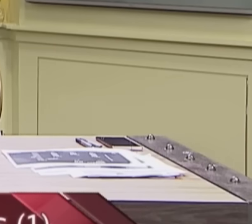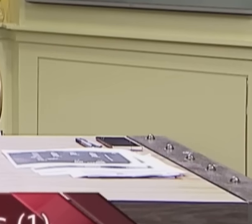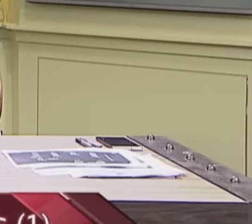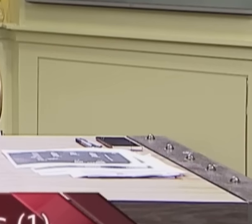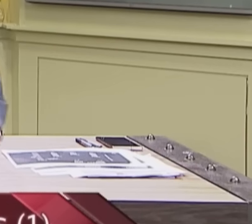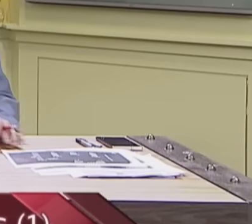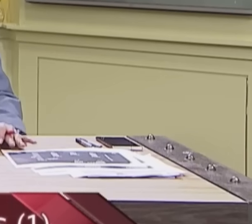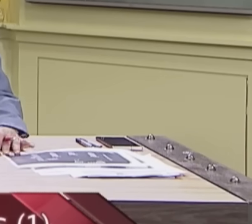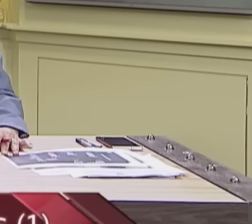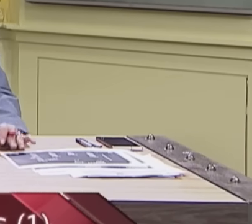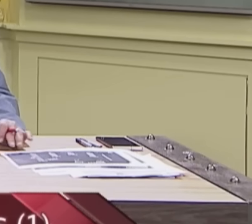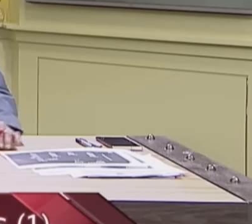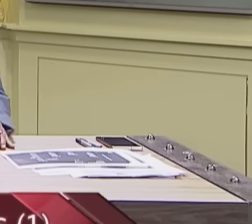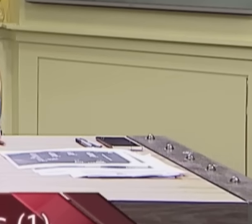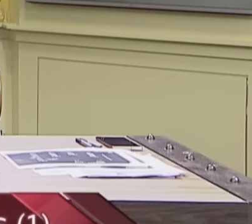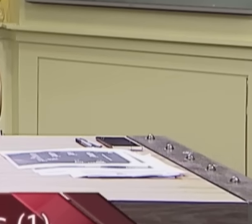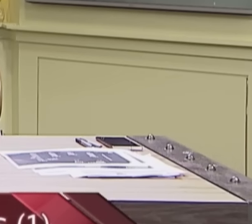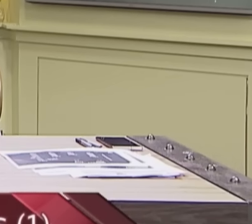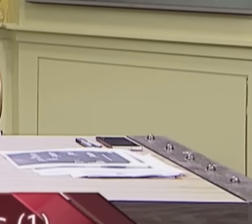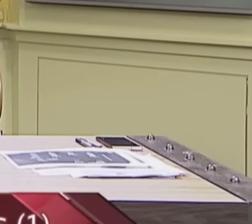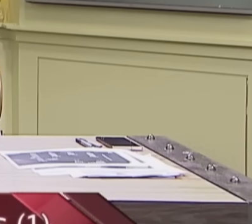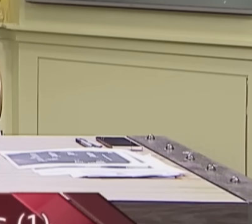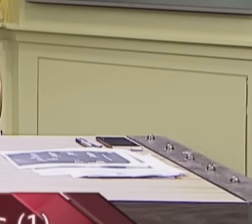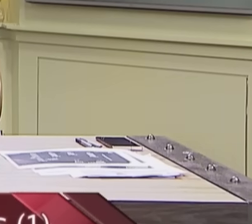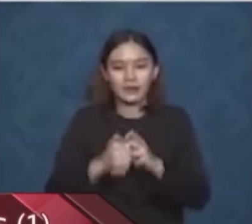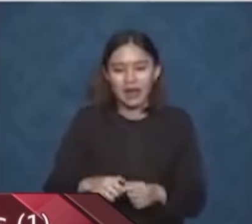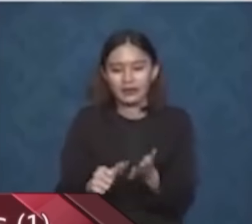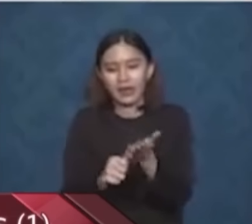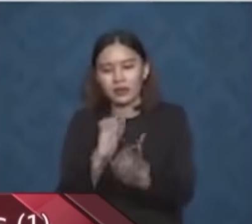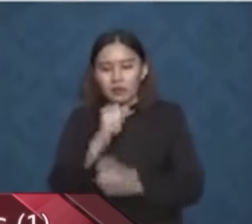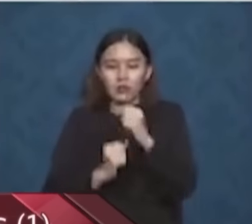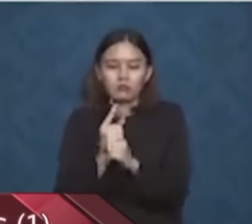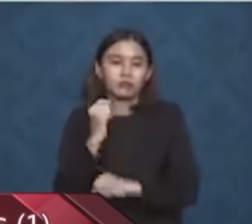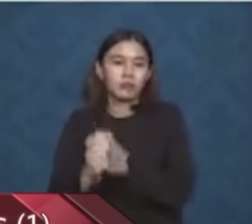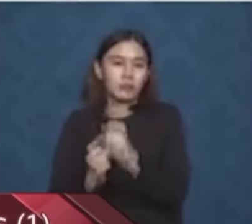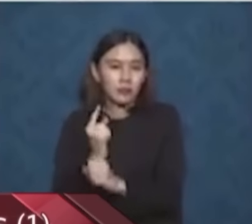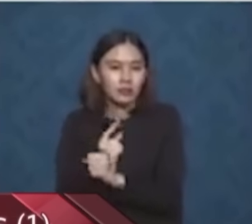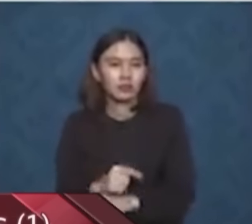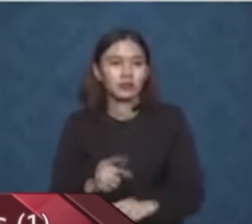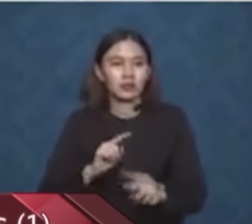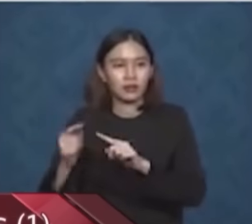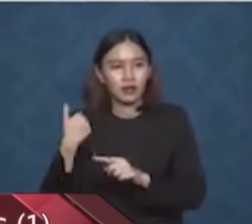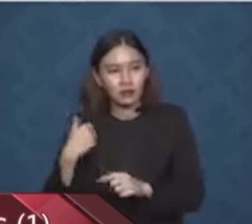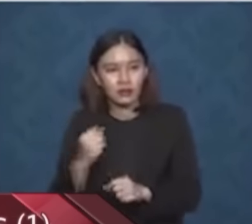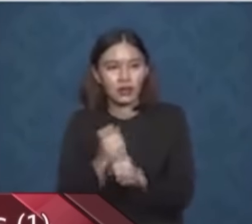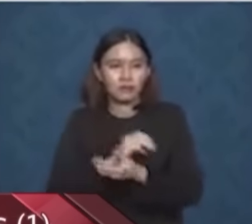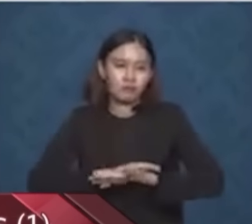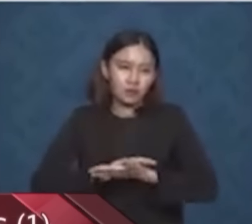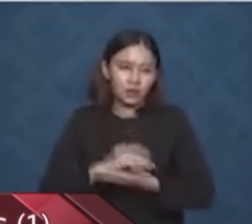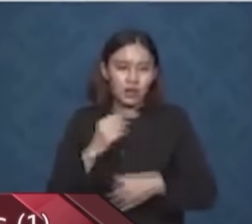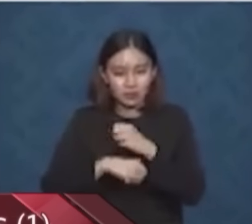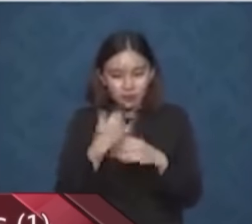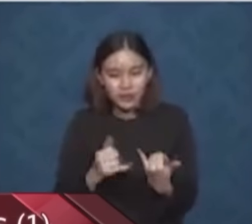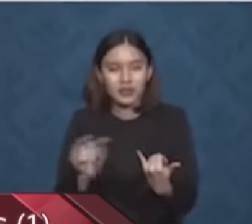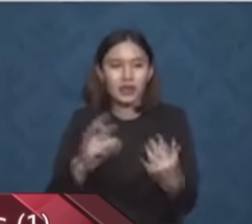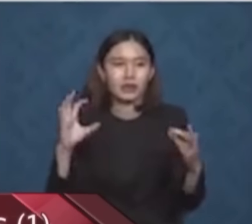ฟังแล้วกันเมื่อวานเพูดถึงเรื่องเรือดำน้ำอย่างไรเชิญค่ะแล้วบาปที่ยังต้องตามเช็ดกันอยู่ในปีนี้ก็คงหนี